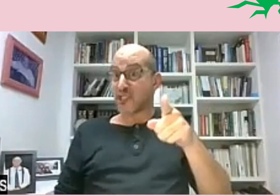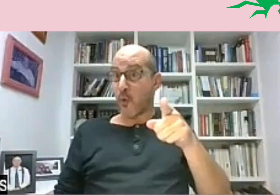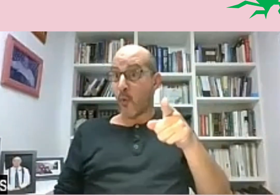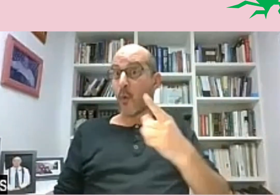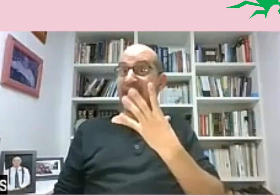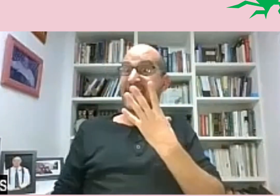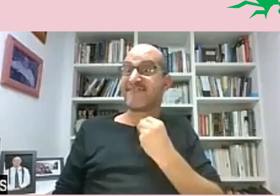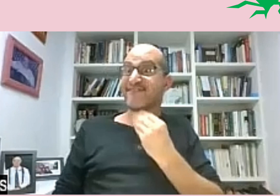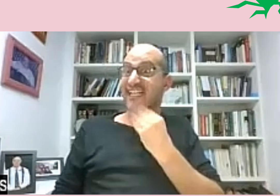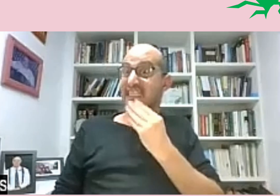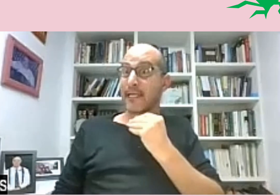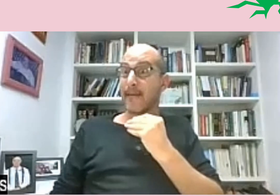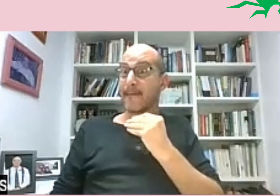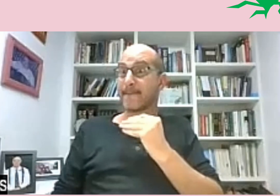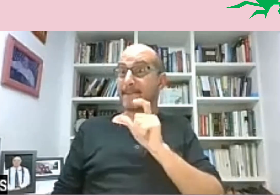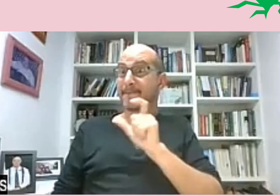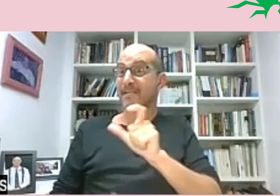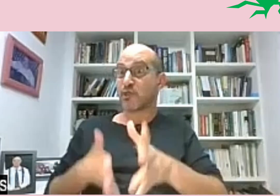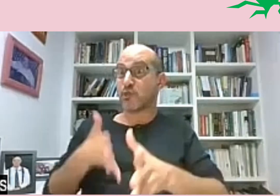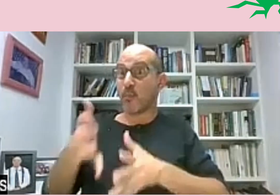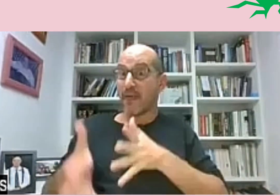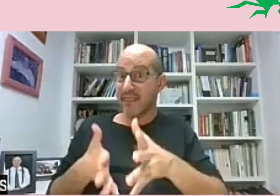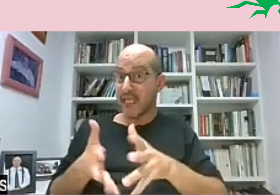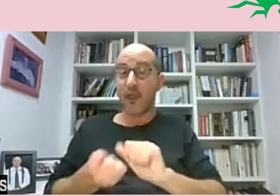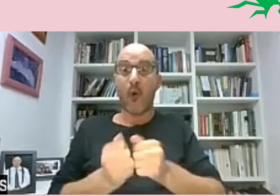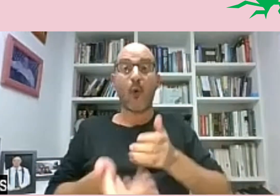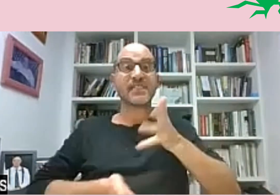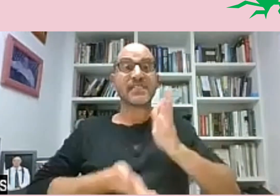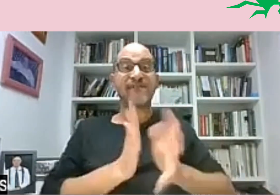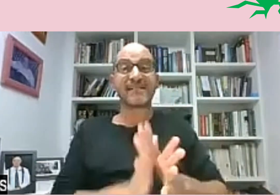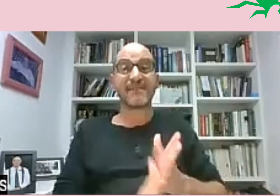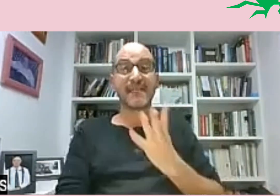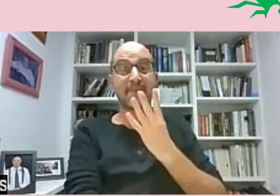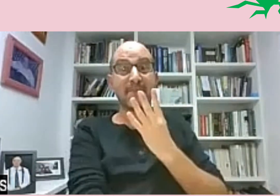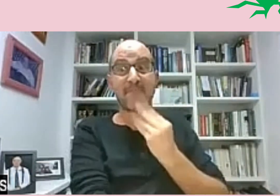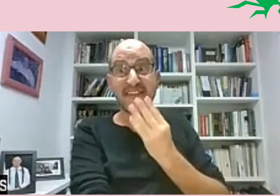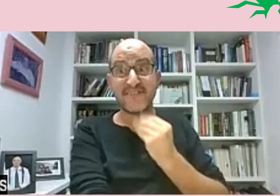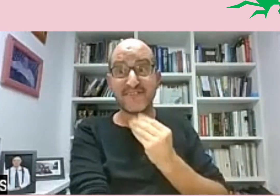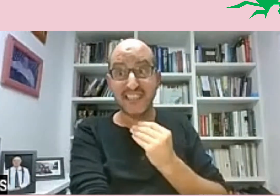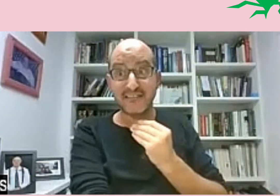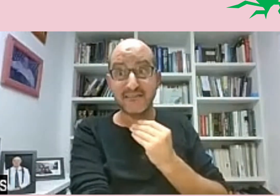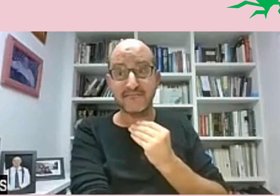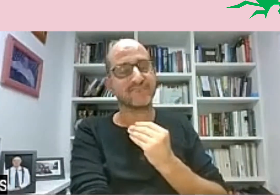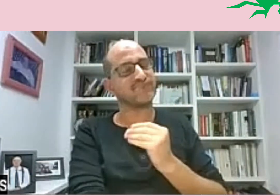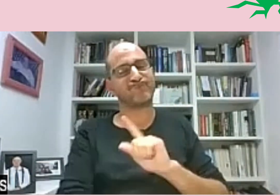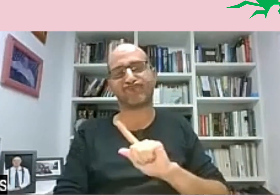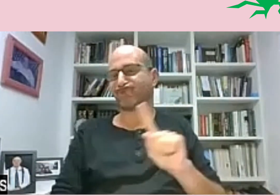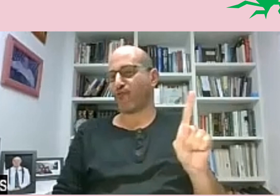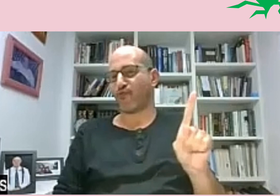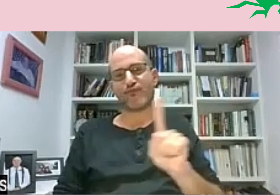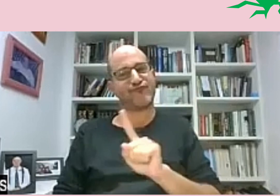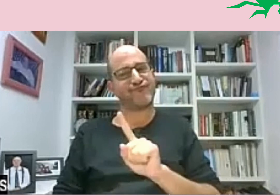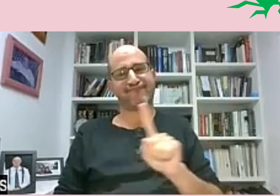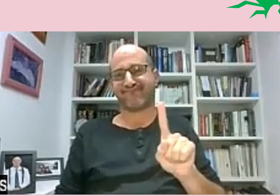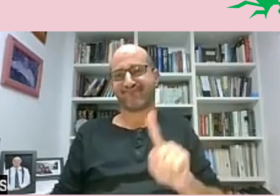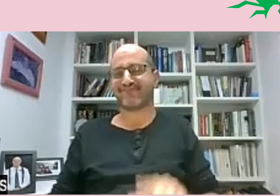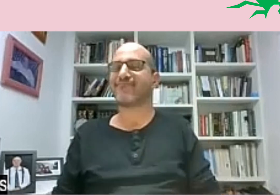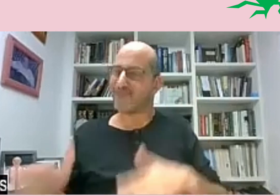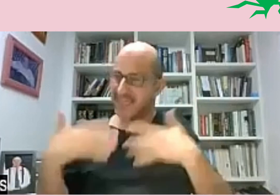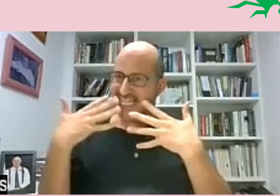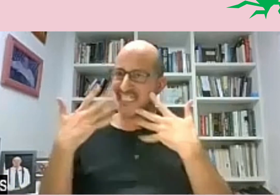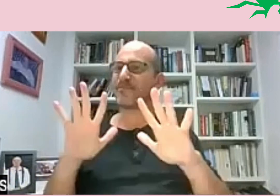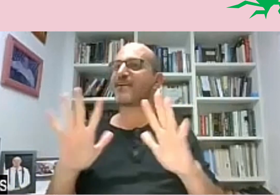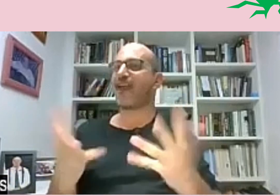אפשר לקרוא לשפה הזו גם עברית מסומנת או שפת סימנים בעברית, ככה חושבים, אבל